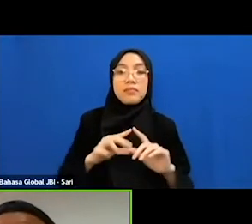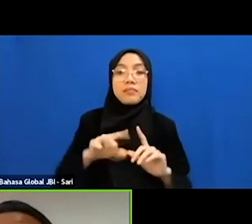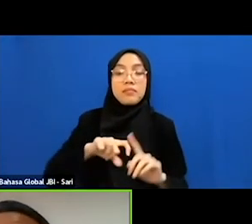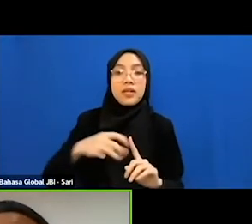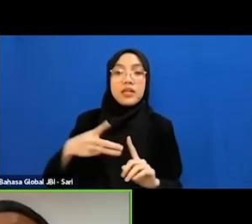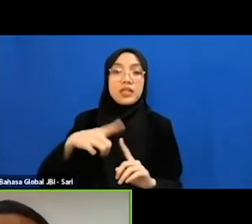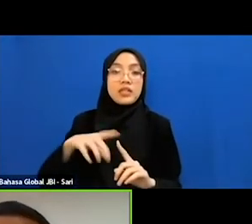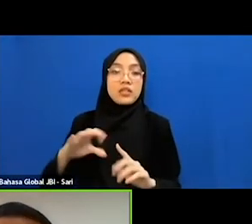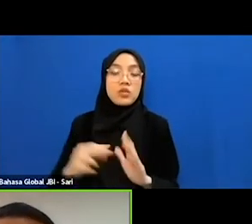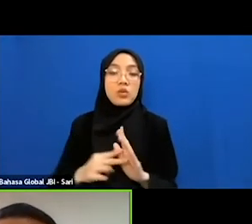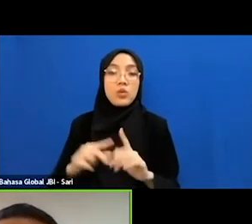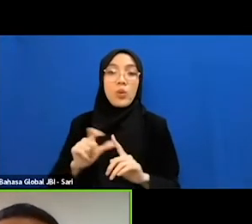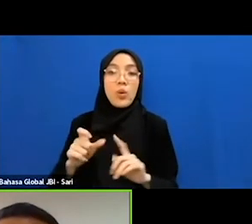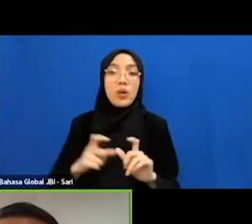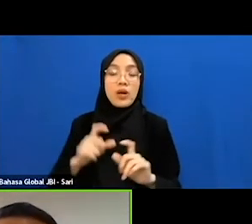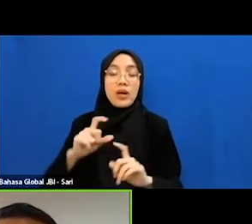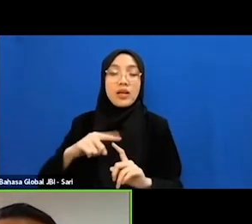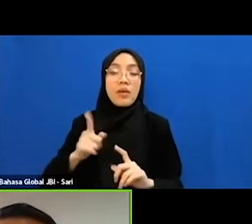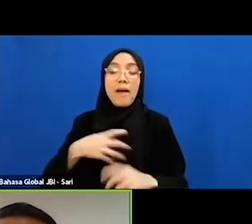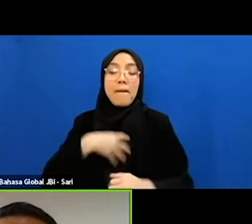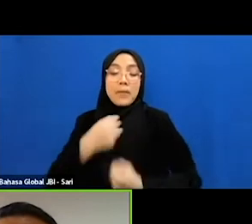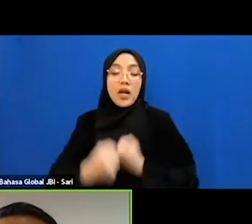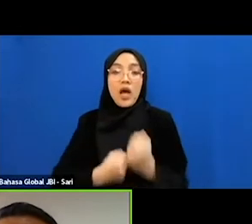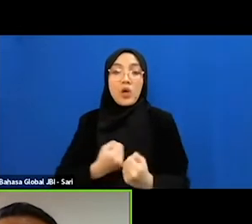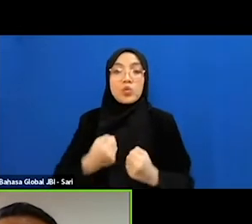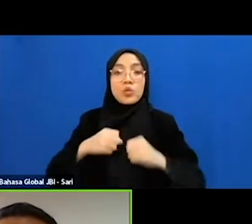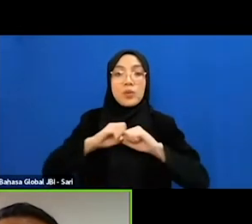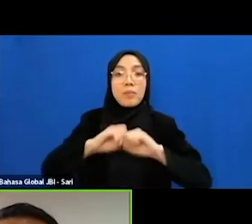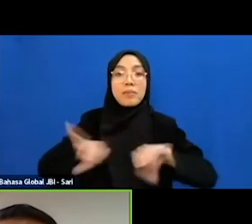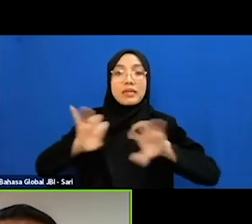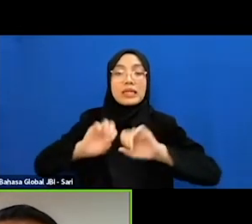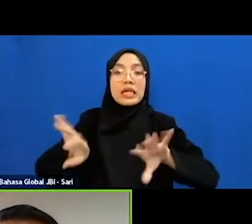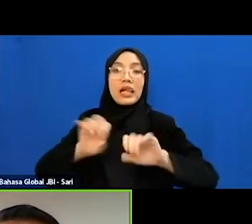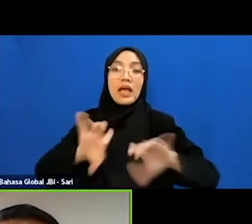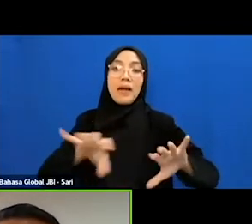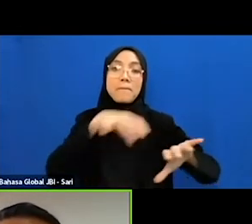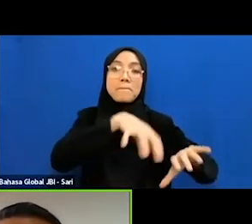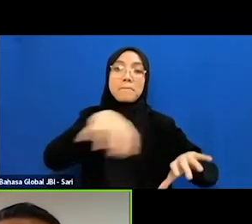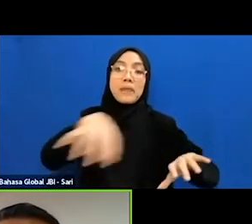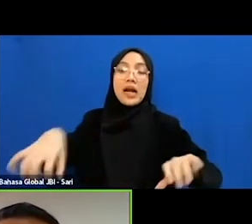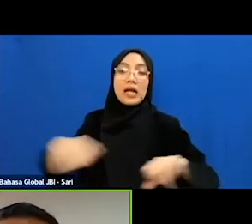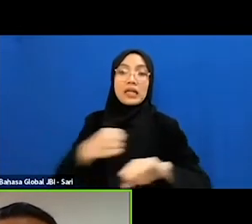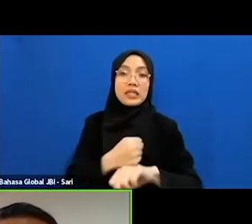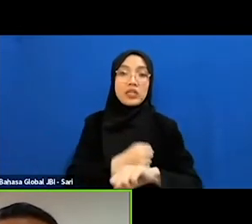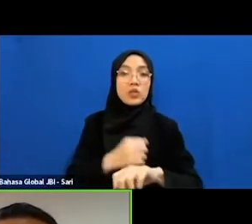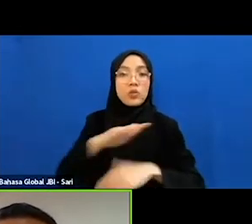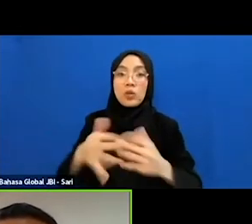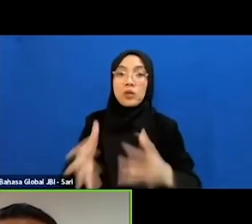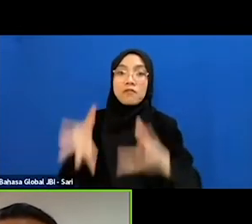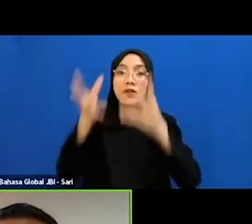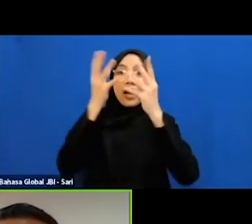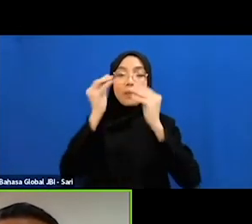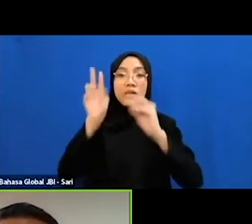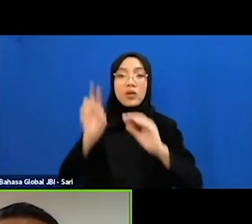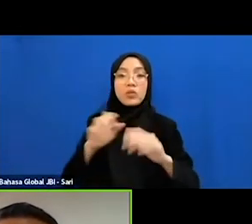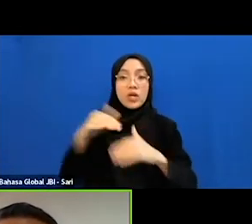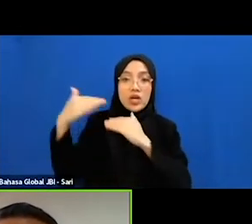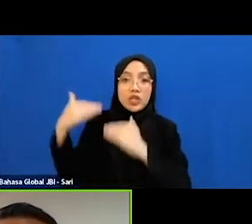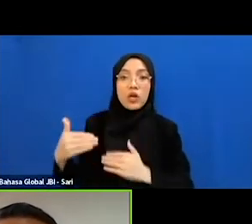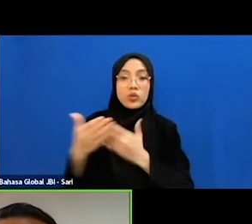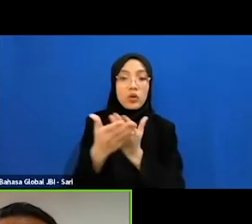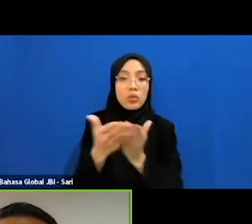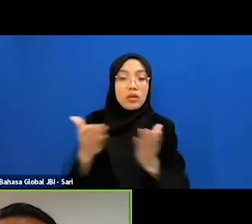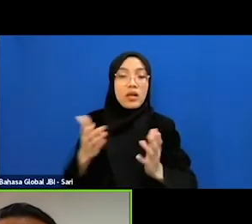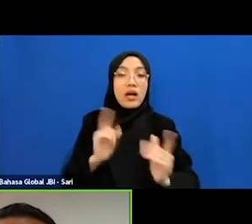dia mengiklankan barang dan jasanya itu jadi harus dipahamkan di tanggung jawab Anda loh kalau